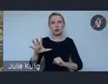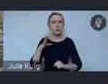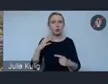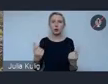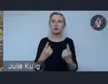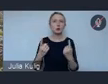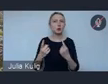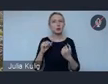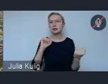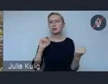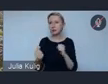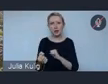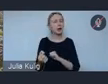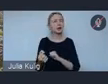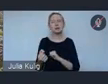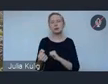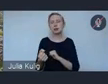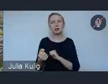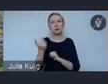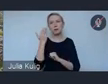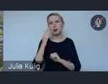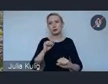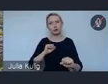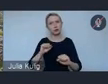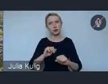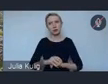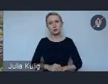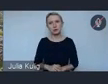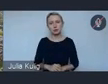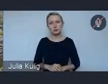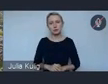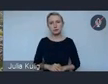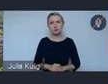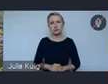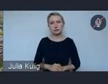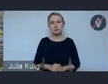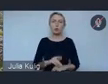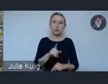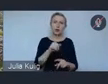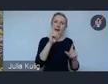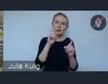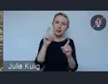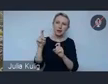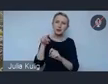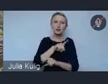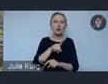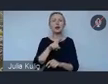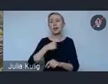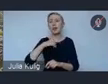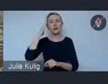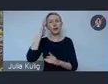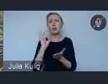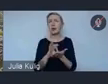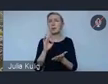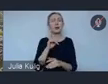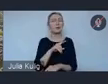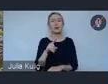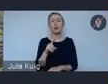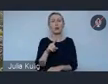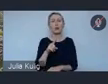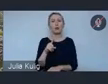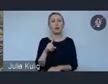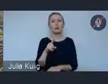się i zmienia bardzo dynamicznie to takie migawki z tego oczywiście ja jestem przekonana że tak jak jesteście